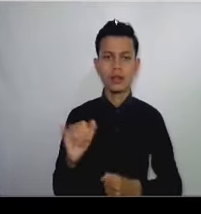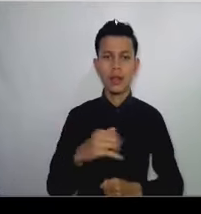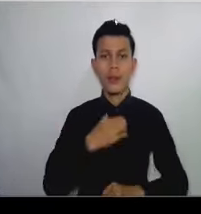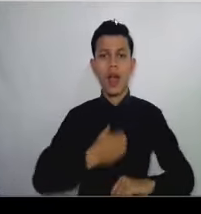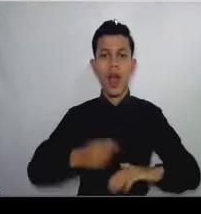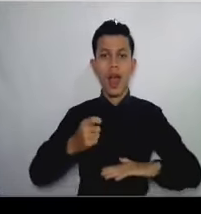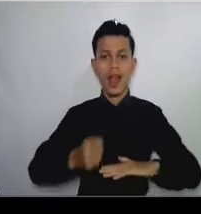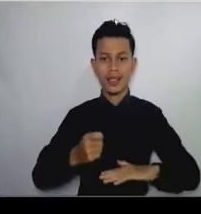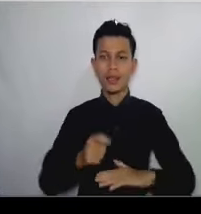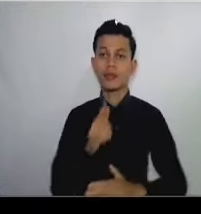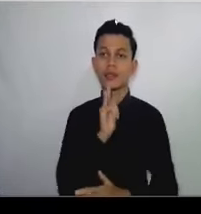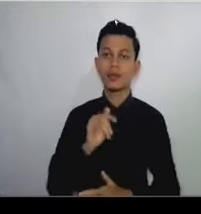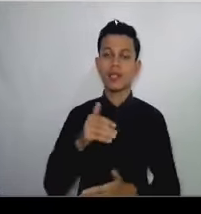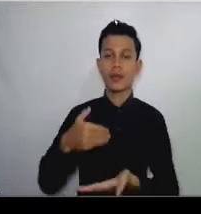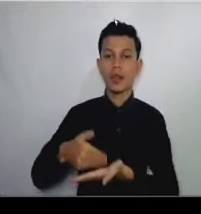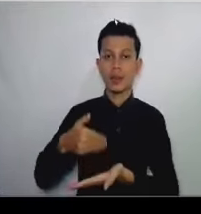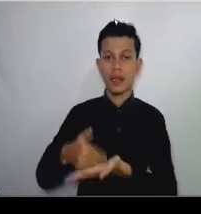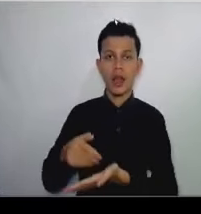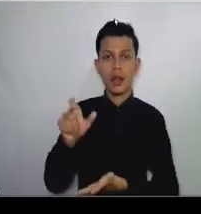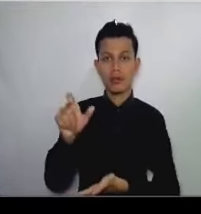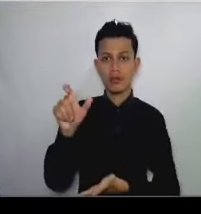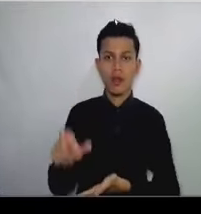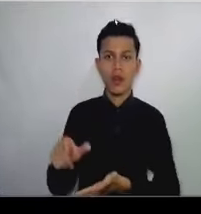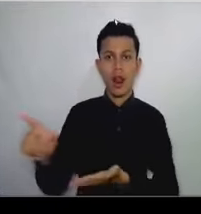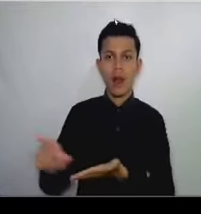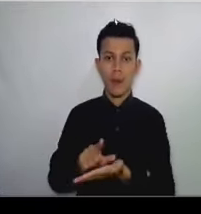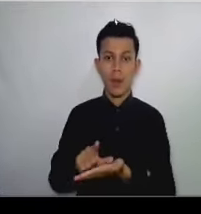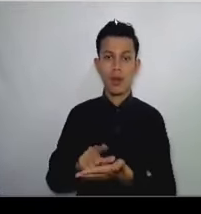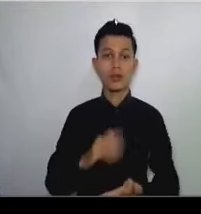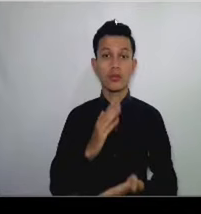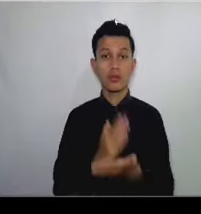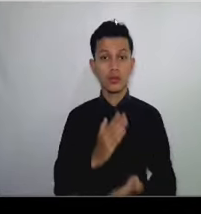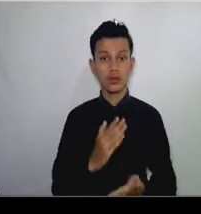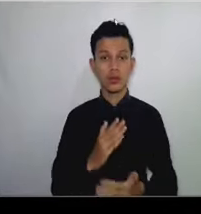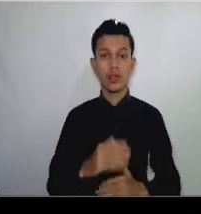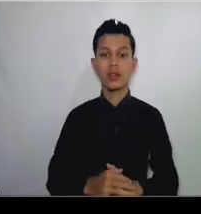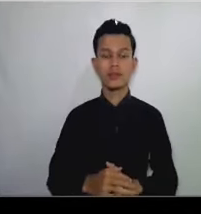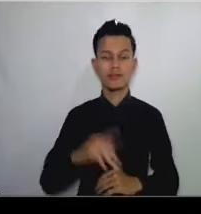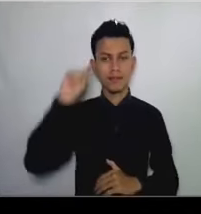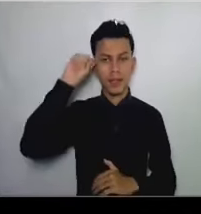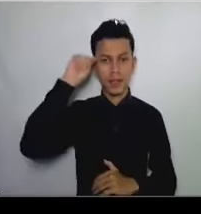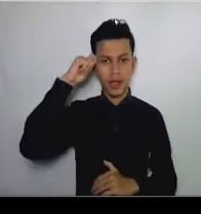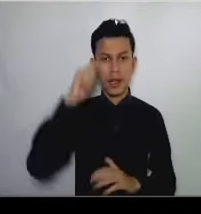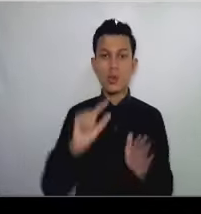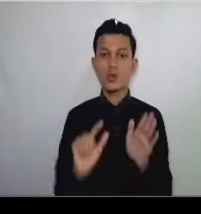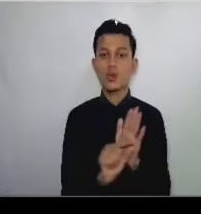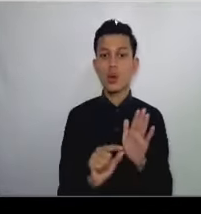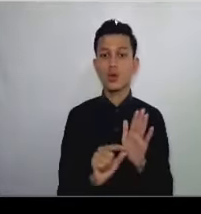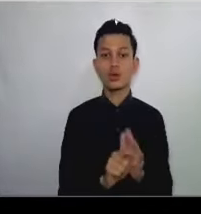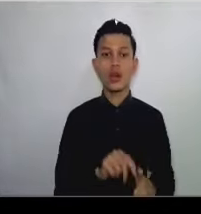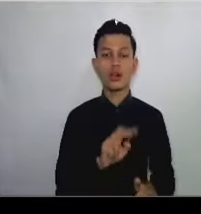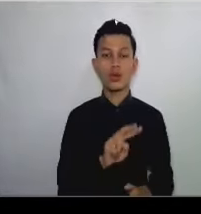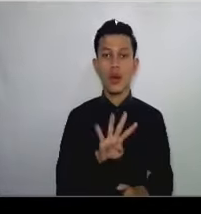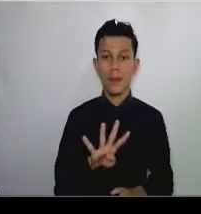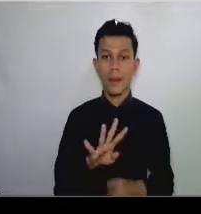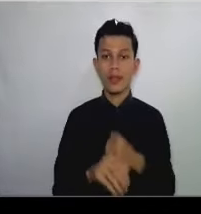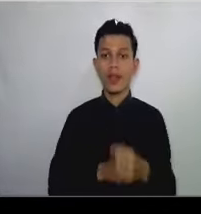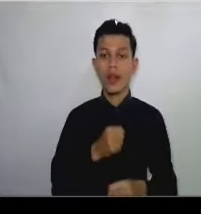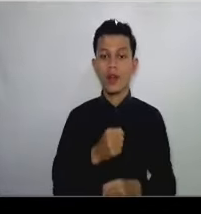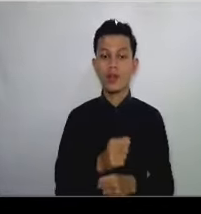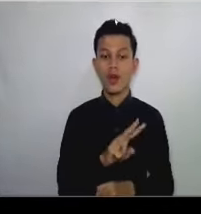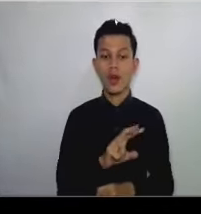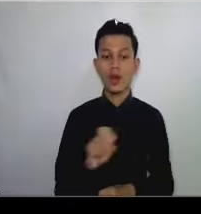sebagaimana didalilkan oleh pelapor Amar putusan mengingat undang-undang Nomor 24 Tahun